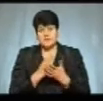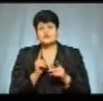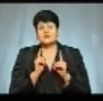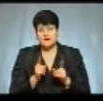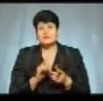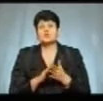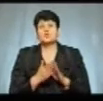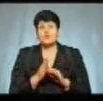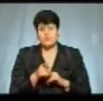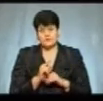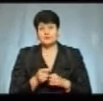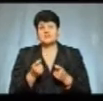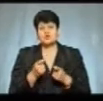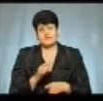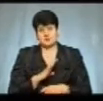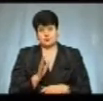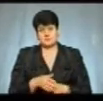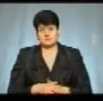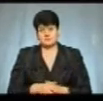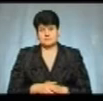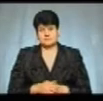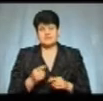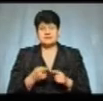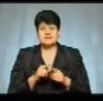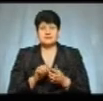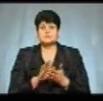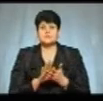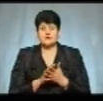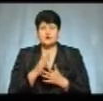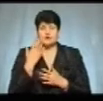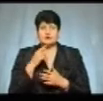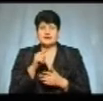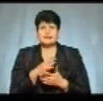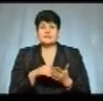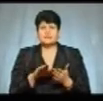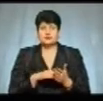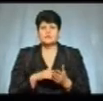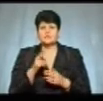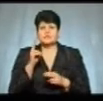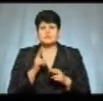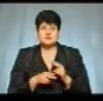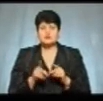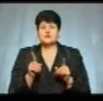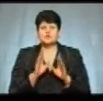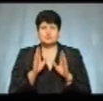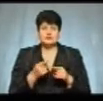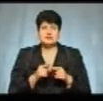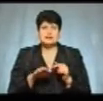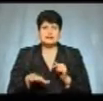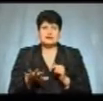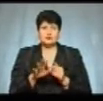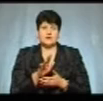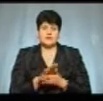договір. Щоб дешевше. Так. Звичайно. Зараз з цими відходами, коли їх ліквідують остаточно, і що буде з цією територією